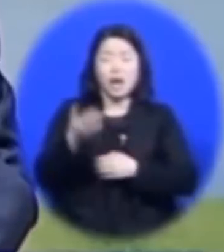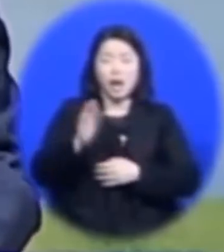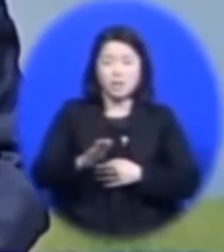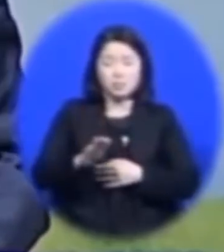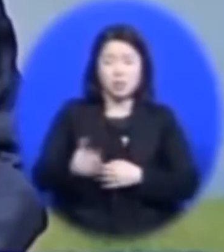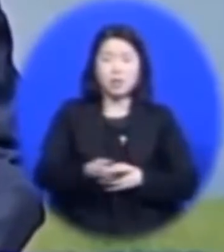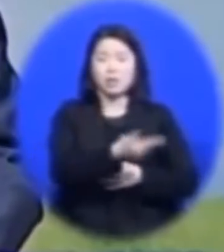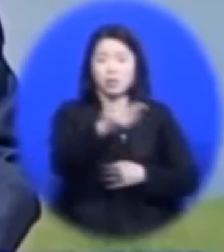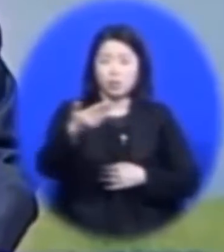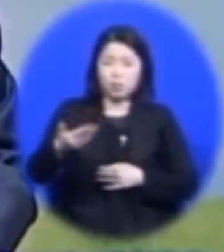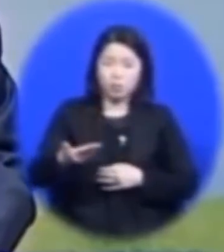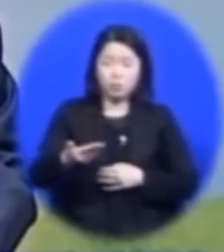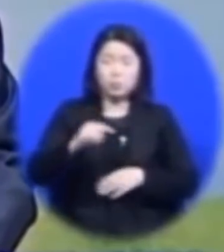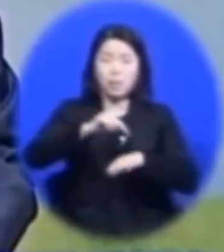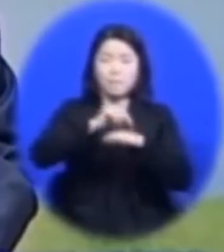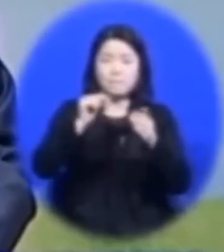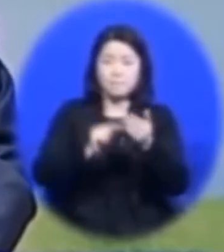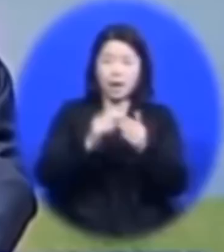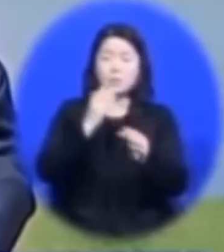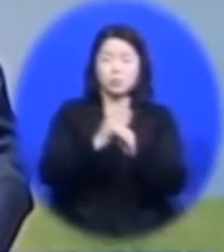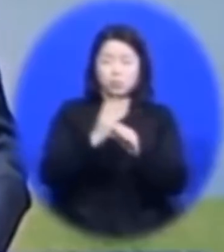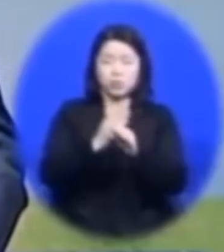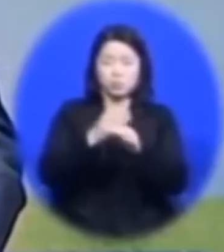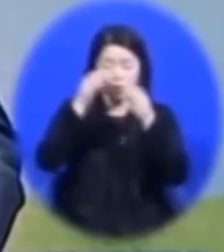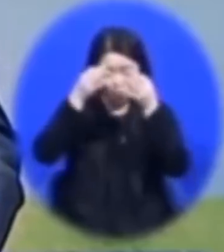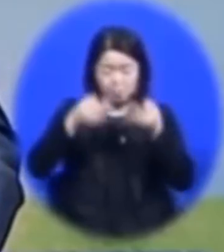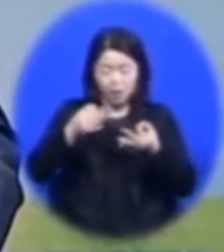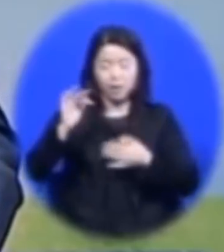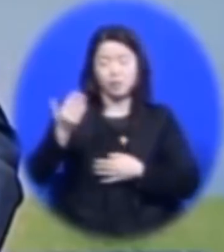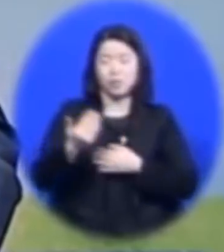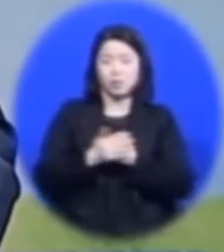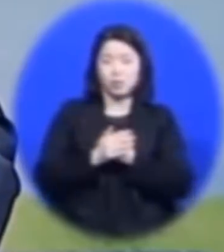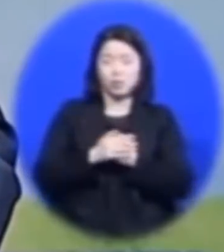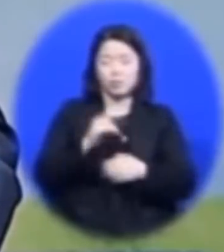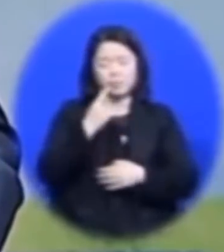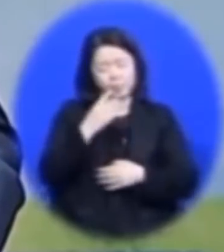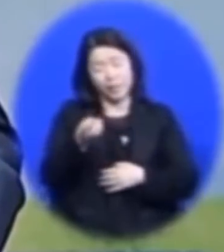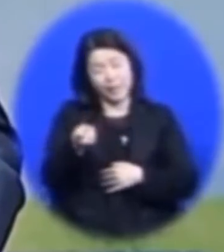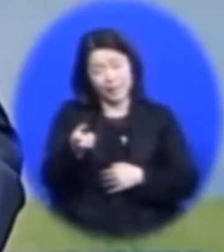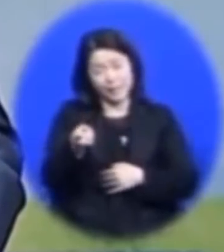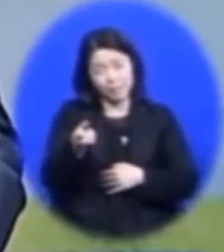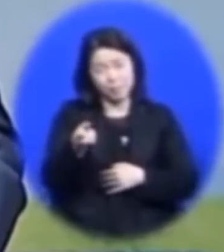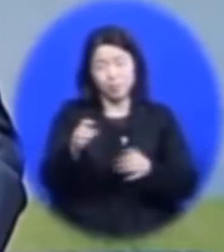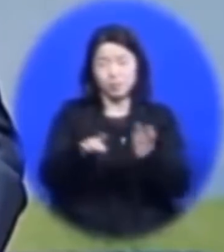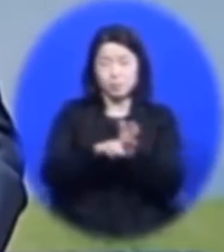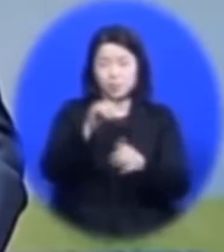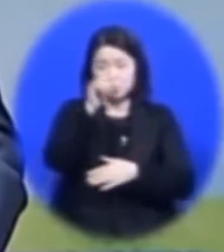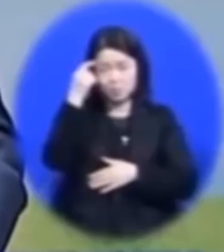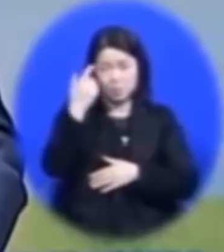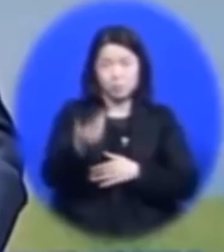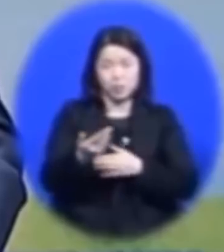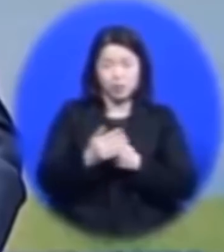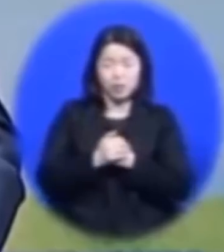여러분은 여러분의 마음의 중심을 보셔야 되요 겨자씨만한 믿음을 있습니까